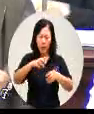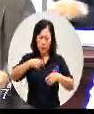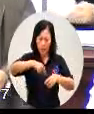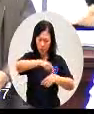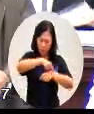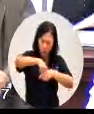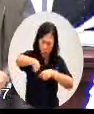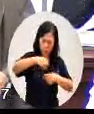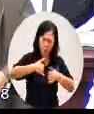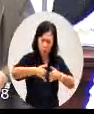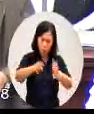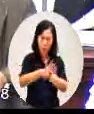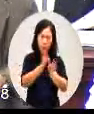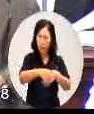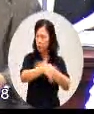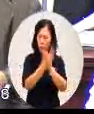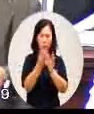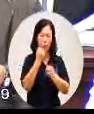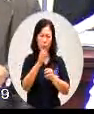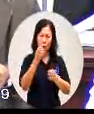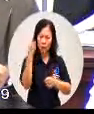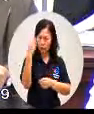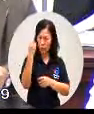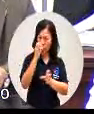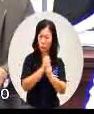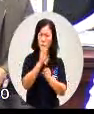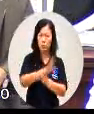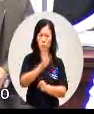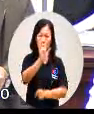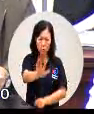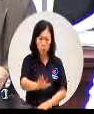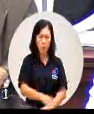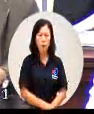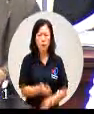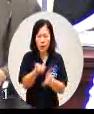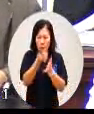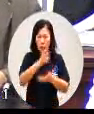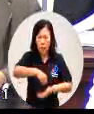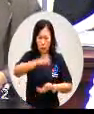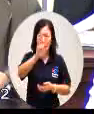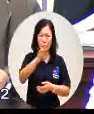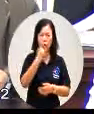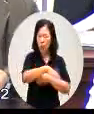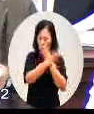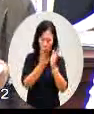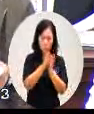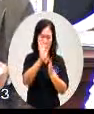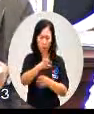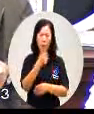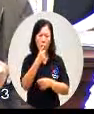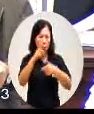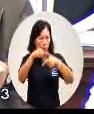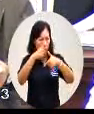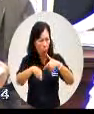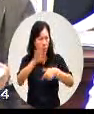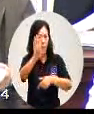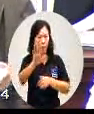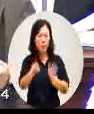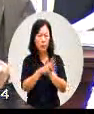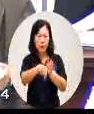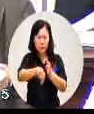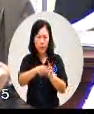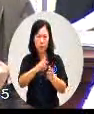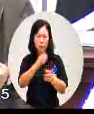都重新铺设。啊，但是我想刚刚提到整体绿美化的部分，啊，